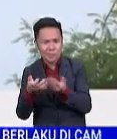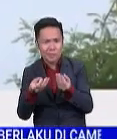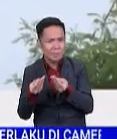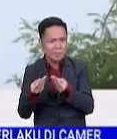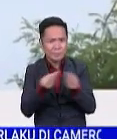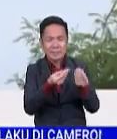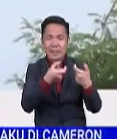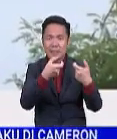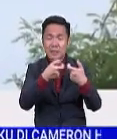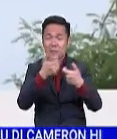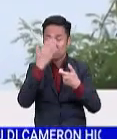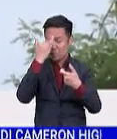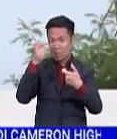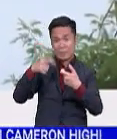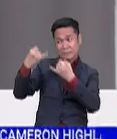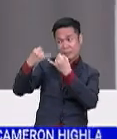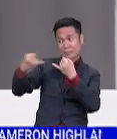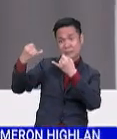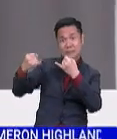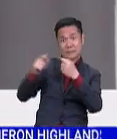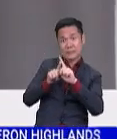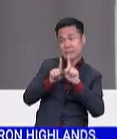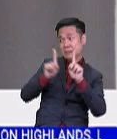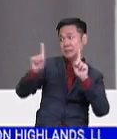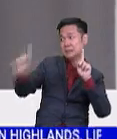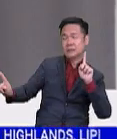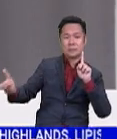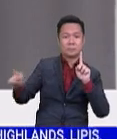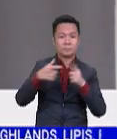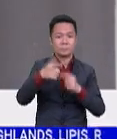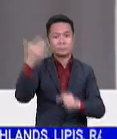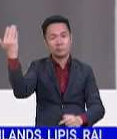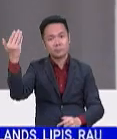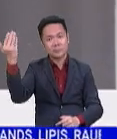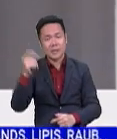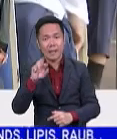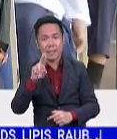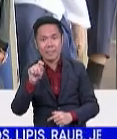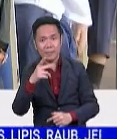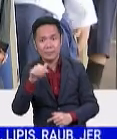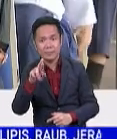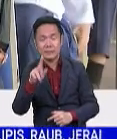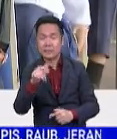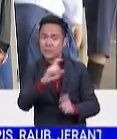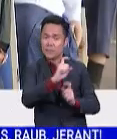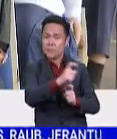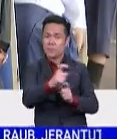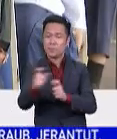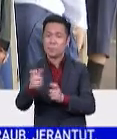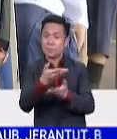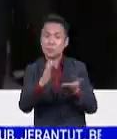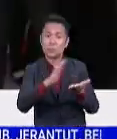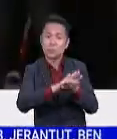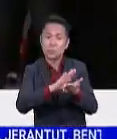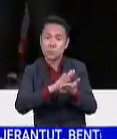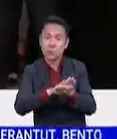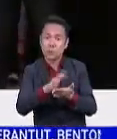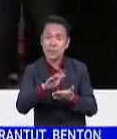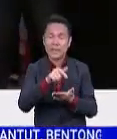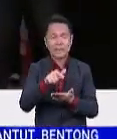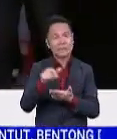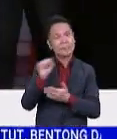kampung yang terletak jauh dari sistem talian B berkata demikian ketika berucap meresmikan penyerahan sumbangan ke sekolah